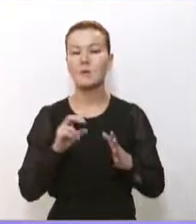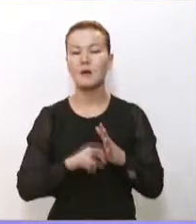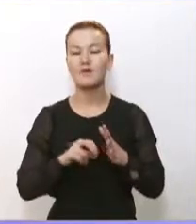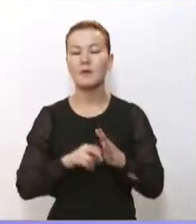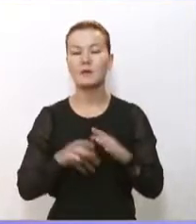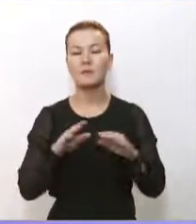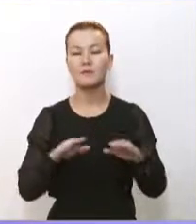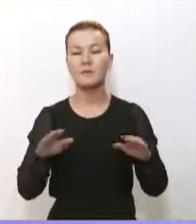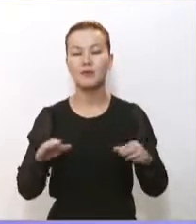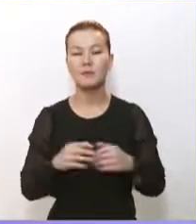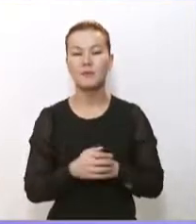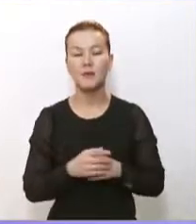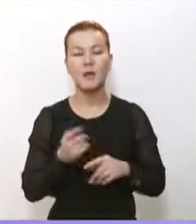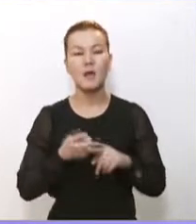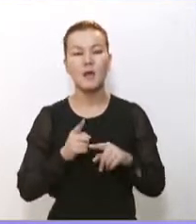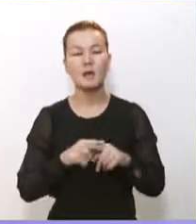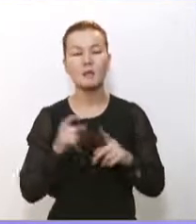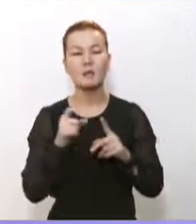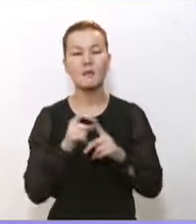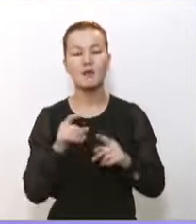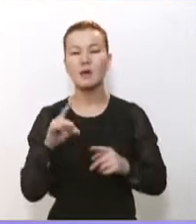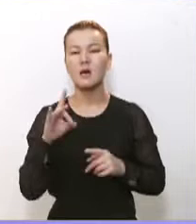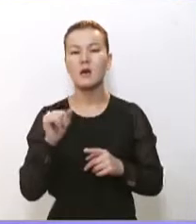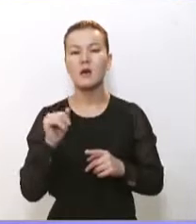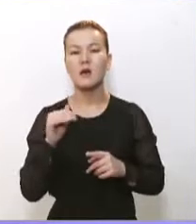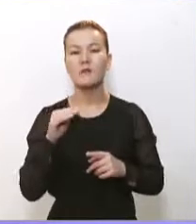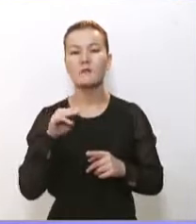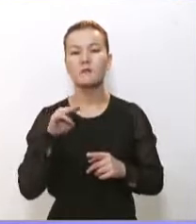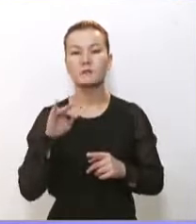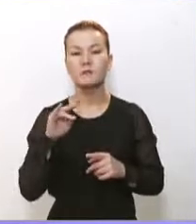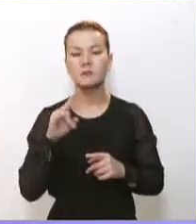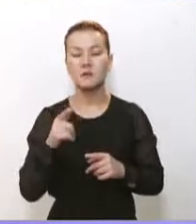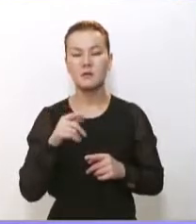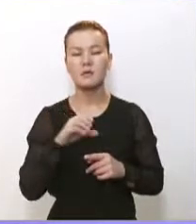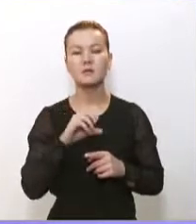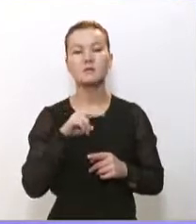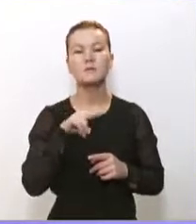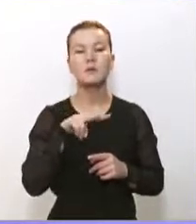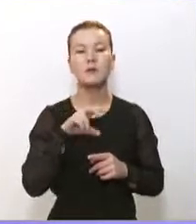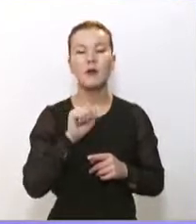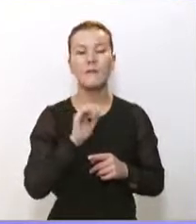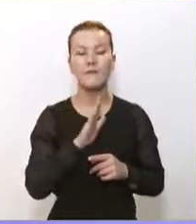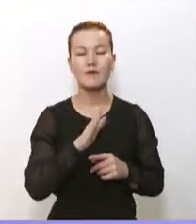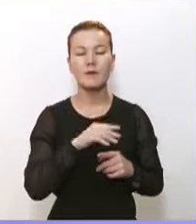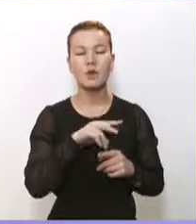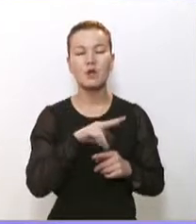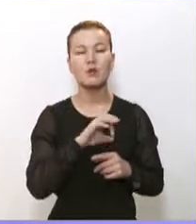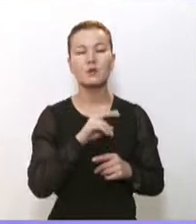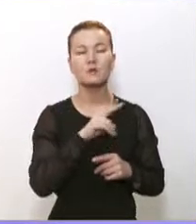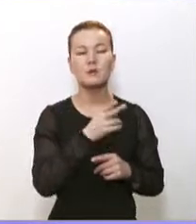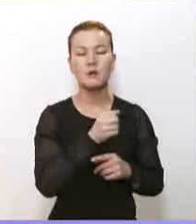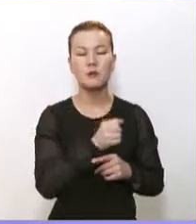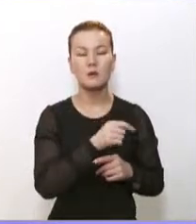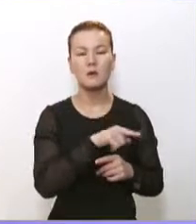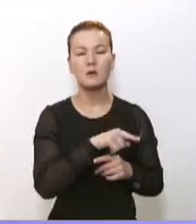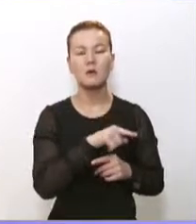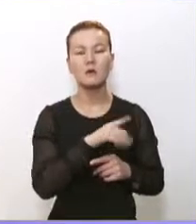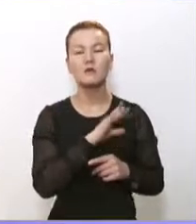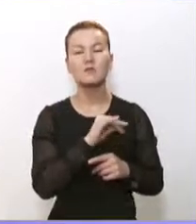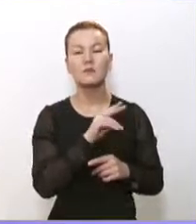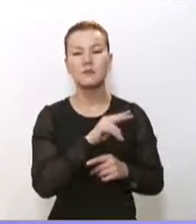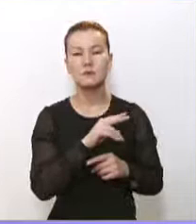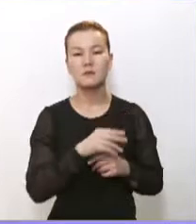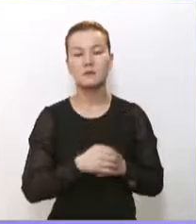Проверьте, ребята. Это слова рафтинг, сплав, лодка,